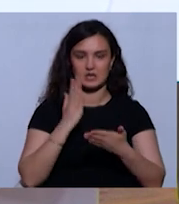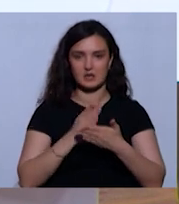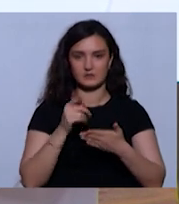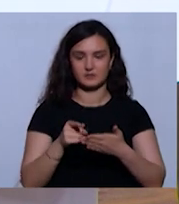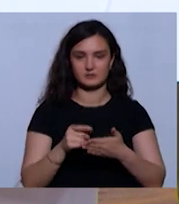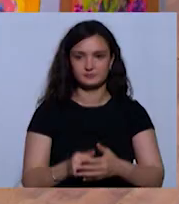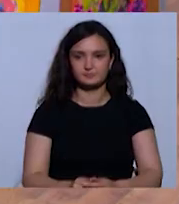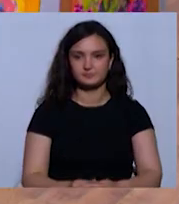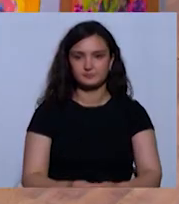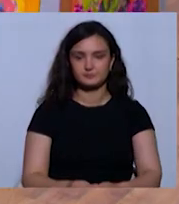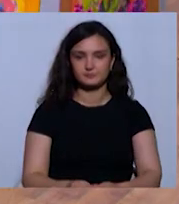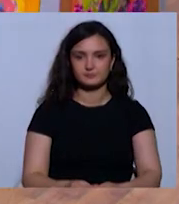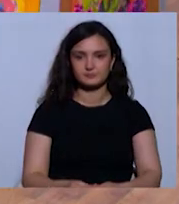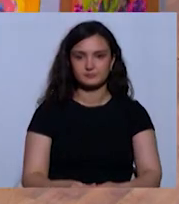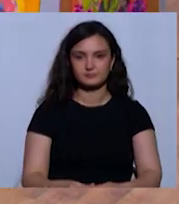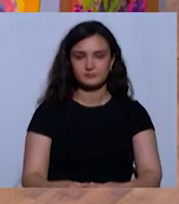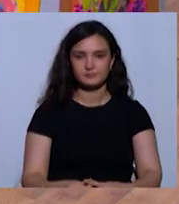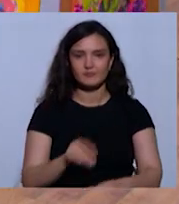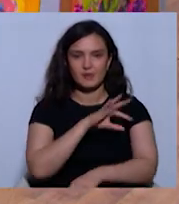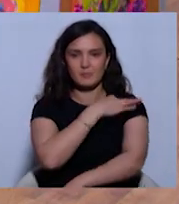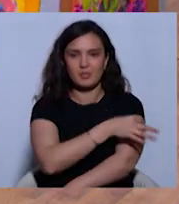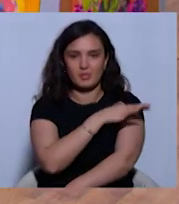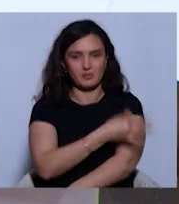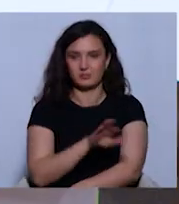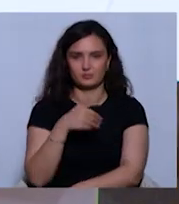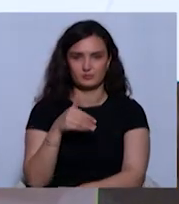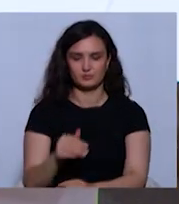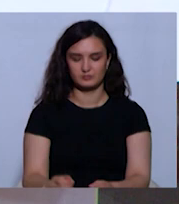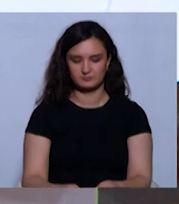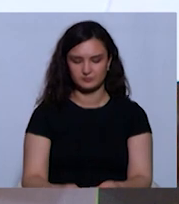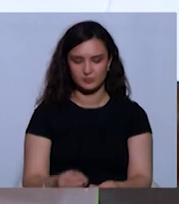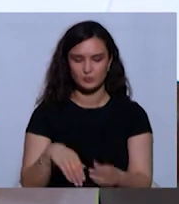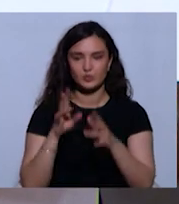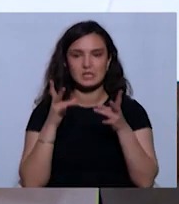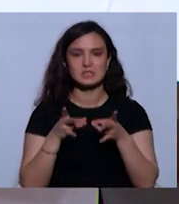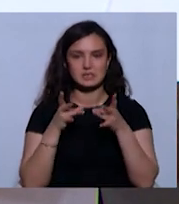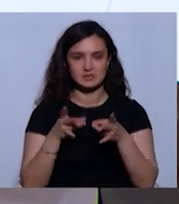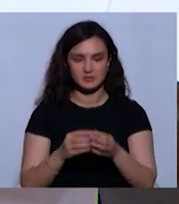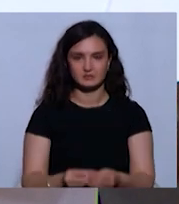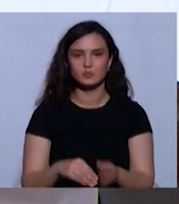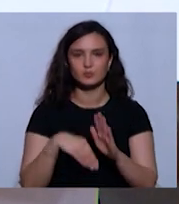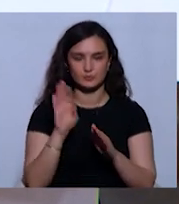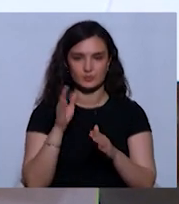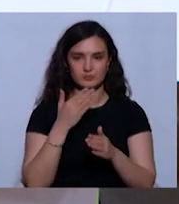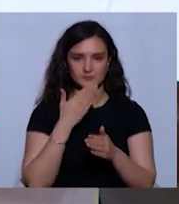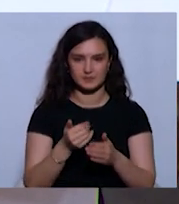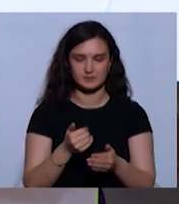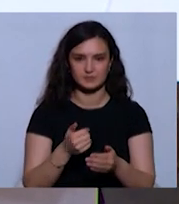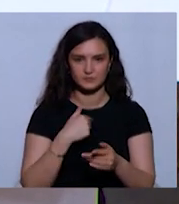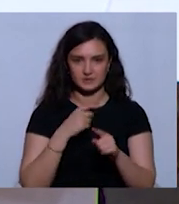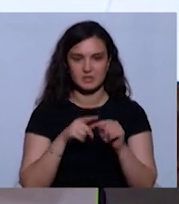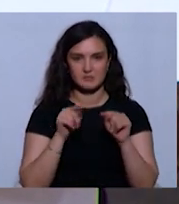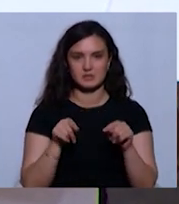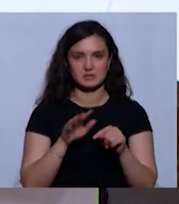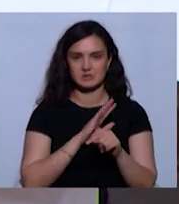აქვს ესეთი დაქერცლილი არ არის. უფრო ნაზია და უფრო სადა. ჩვენ